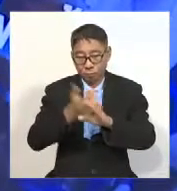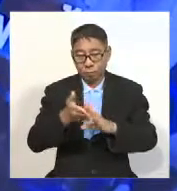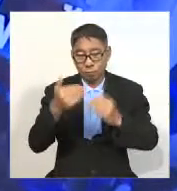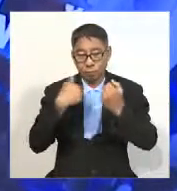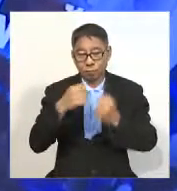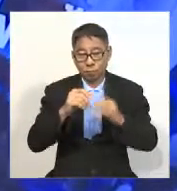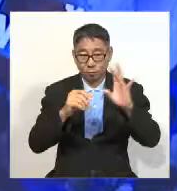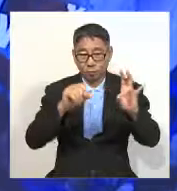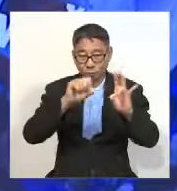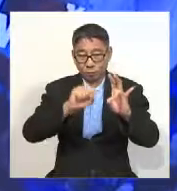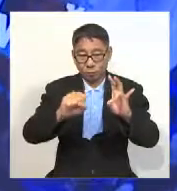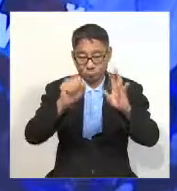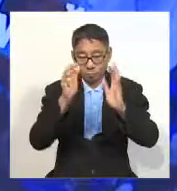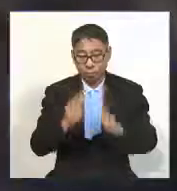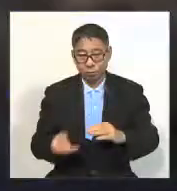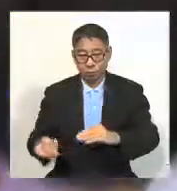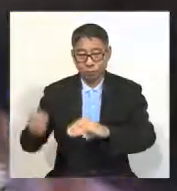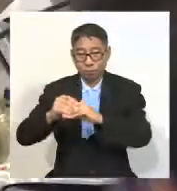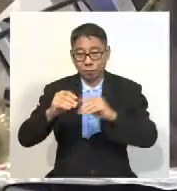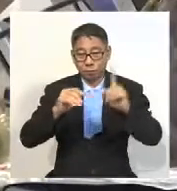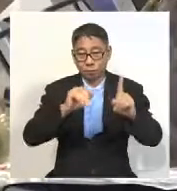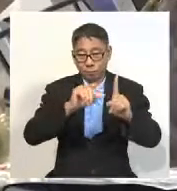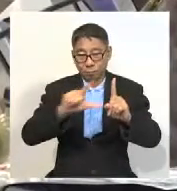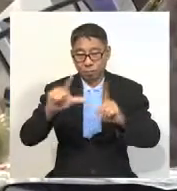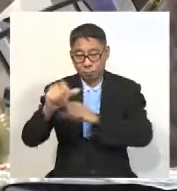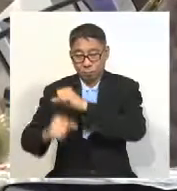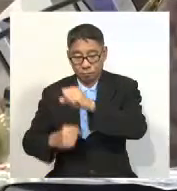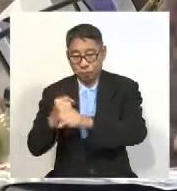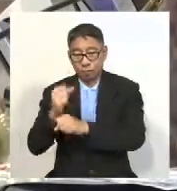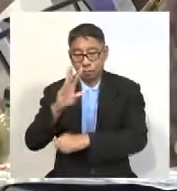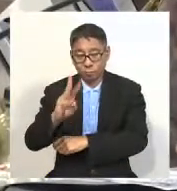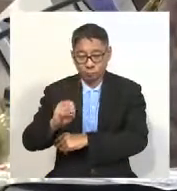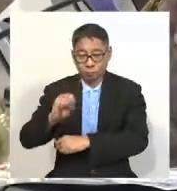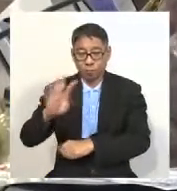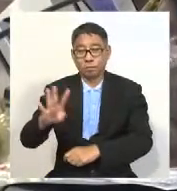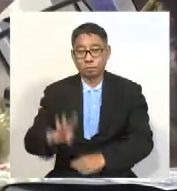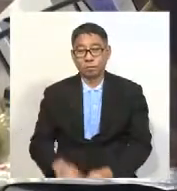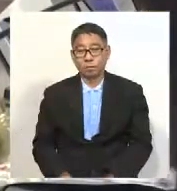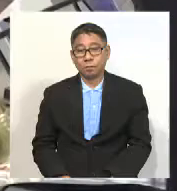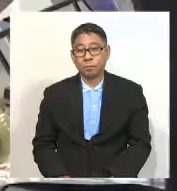ได้เป็น 700,000 คนแล้วก็เพิ่มเป็น1ล้านคนในปี2564ค่ะ